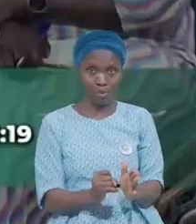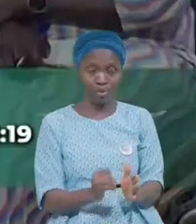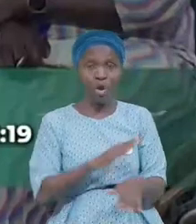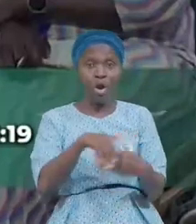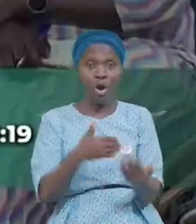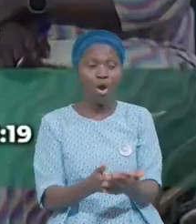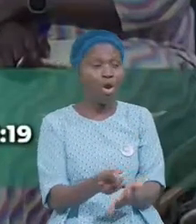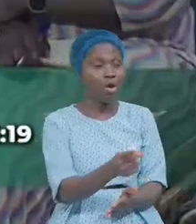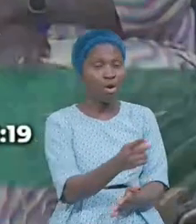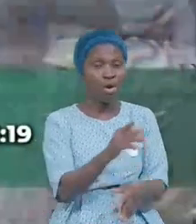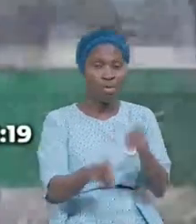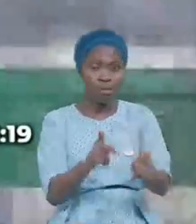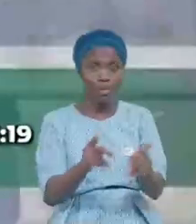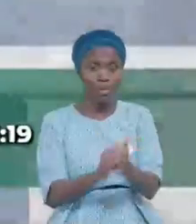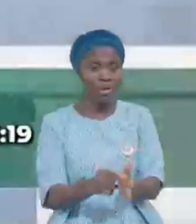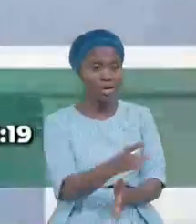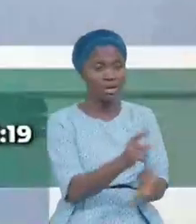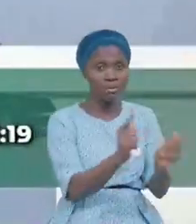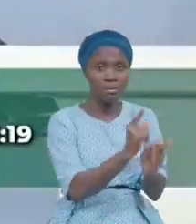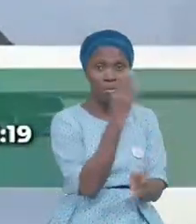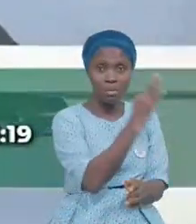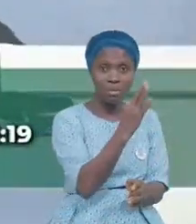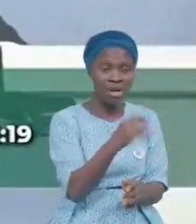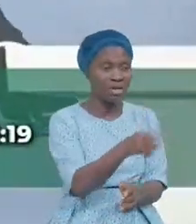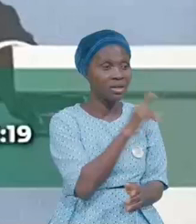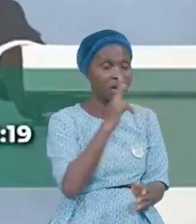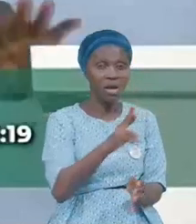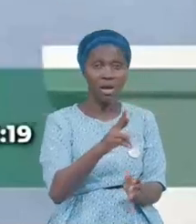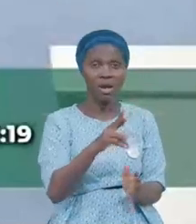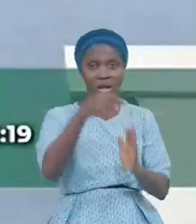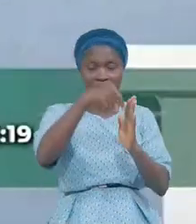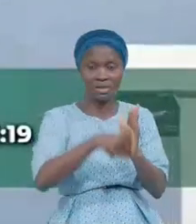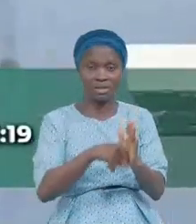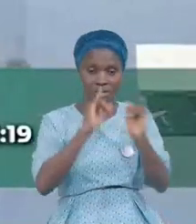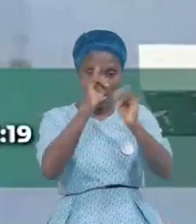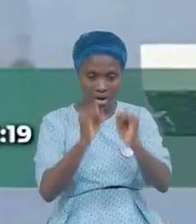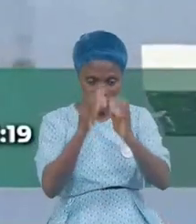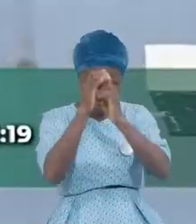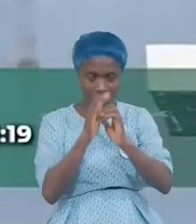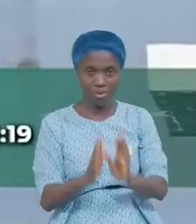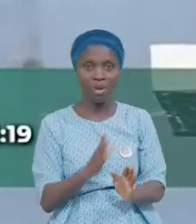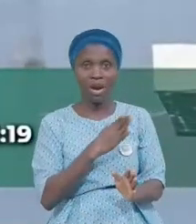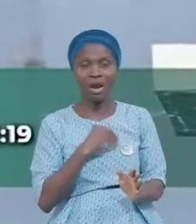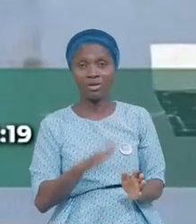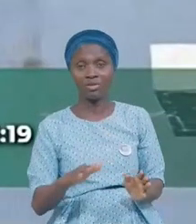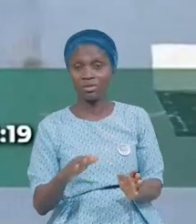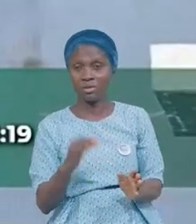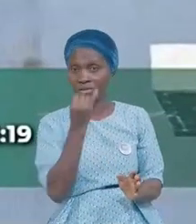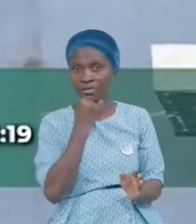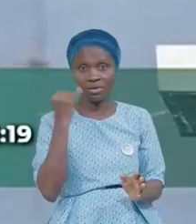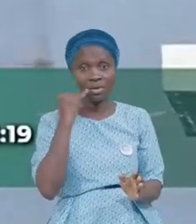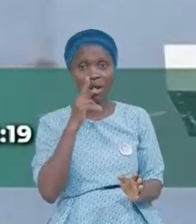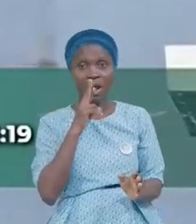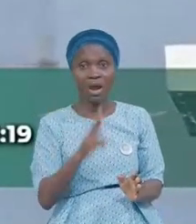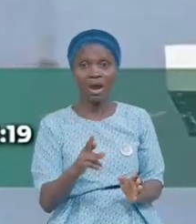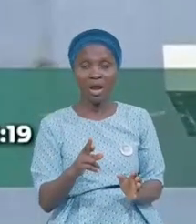avec qui il a été, ils étaient des adorateurs d'idoles, les idolâtres. Et les